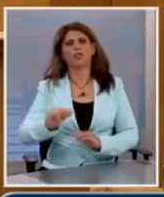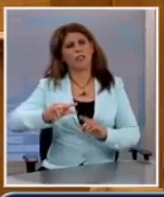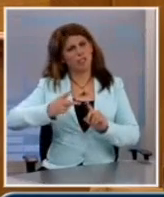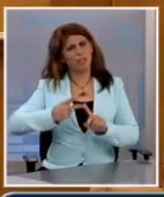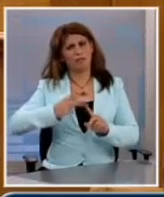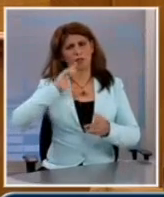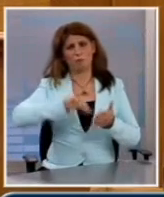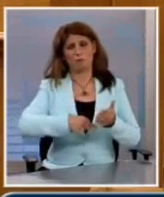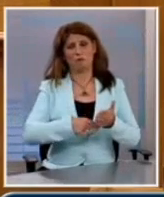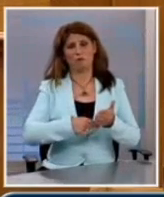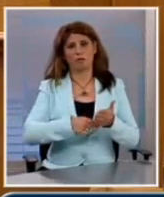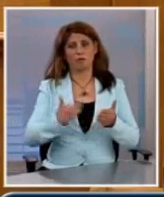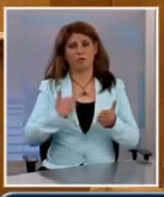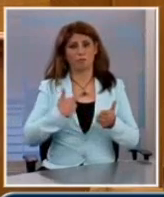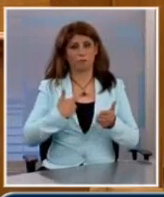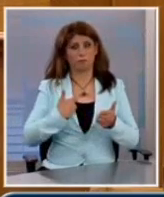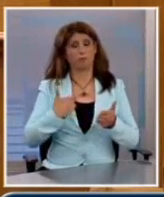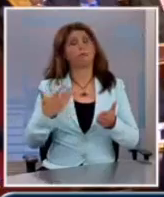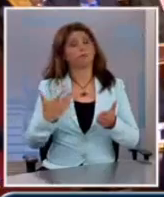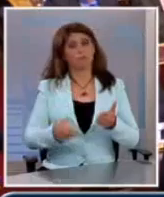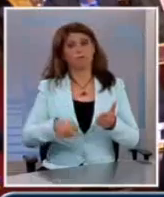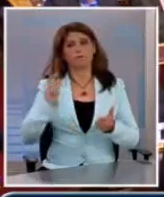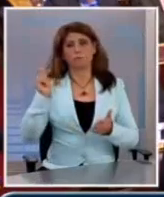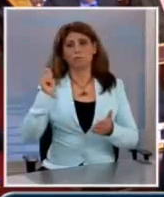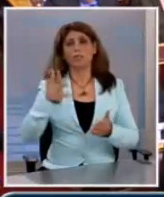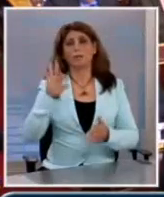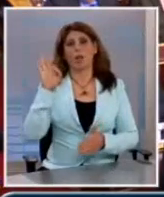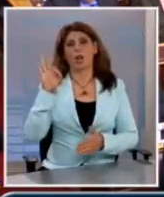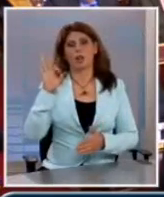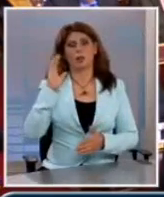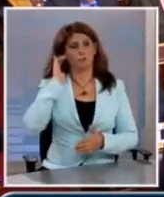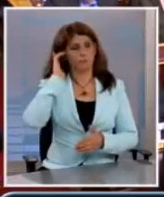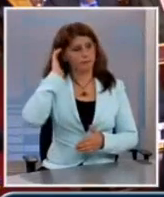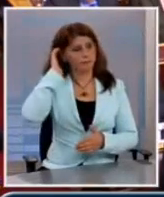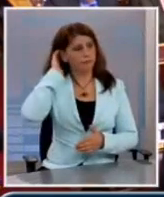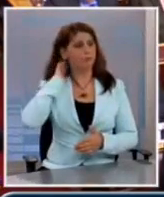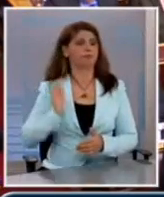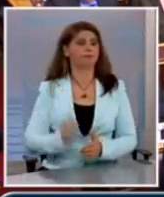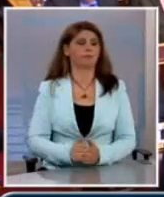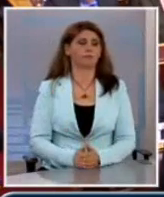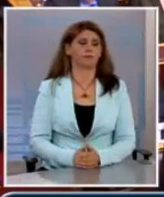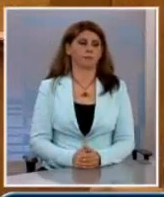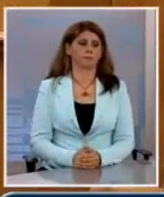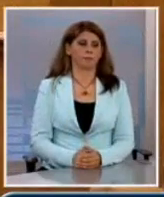δεύτερο. Εμείς όμως πήραμε αυτή την πολιτική επιλογή και